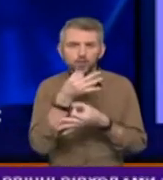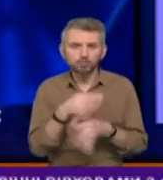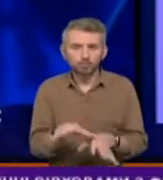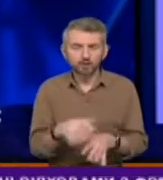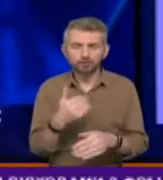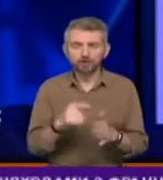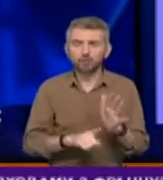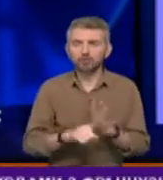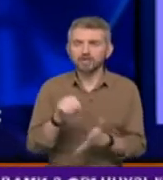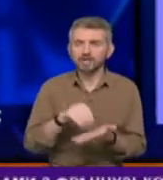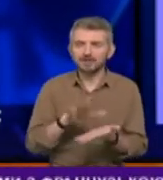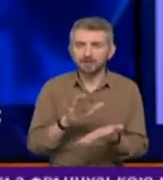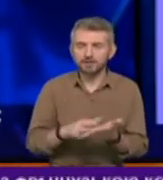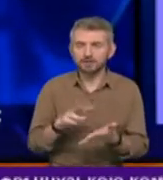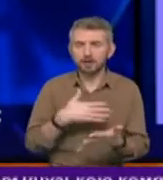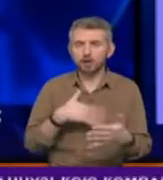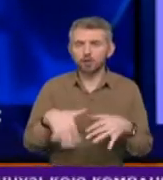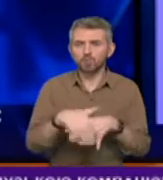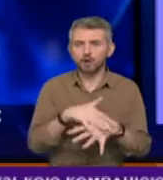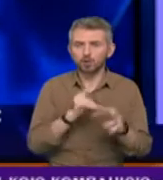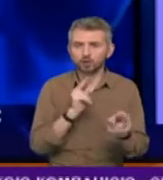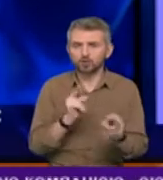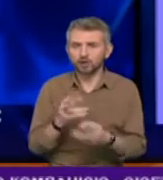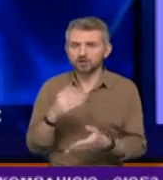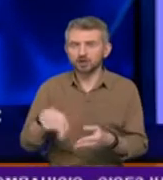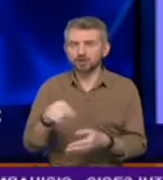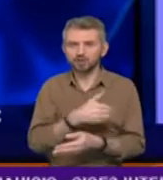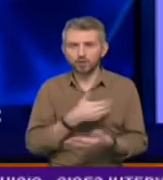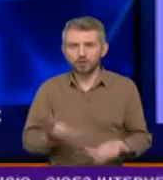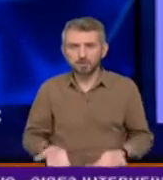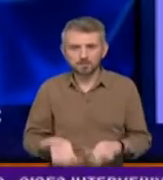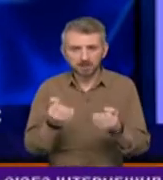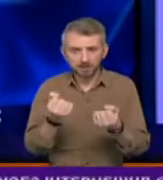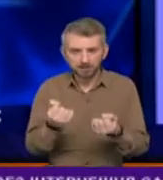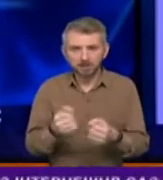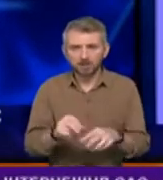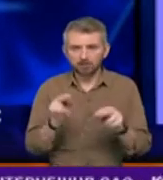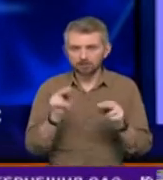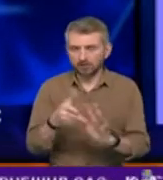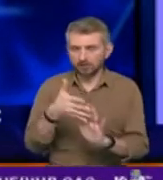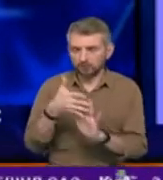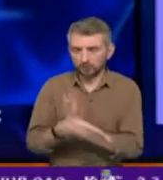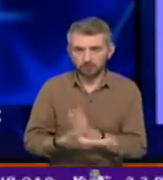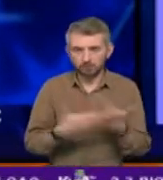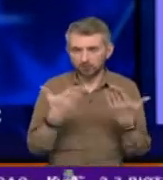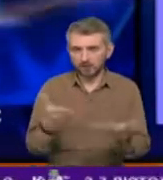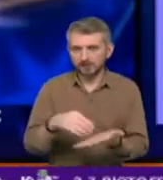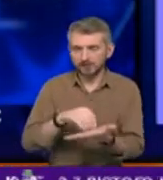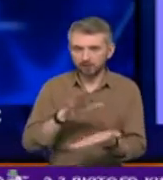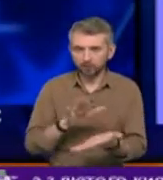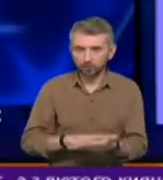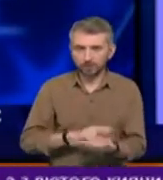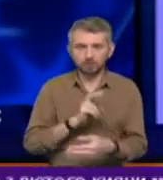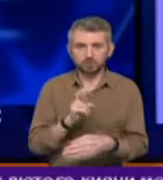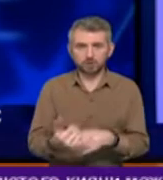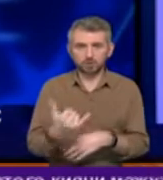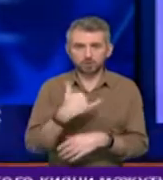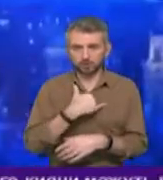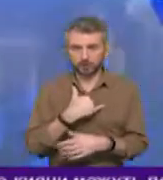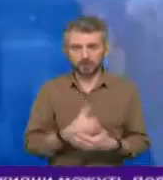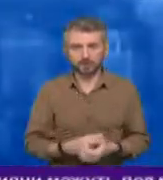має високу кількість з тих, хто хоче складати. Математика і історія України зрозуміло, тому що це альтернатива